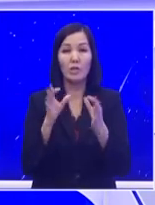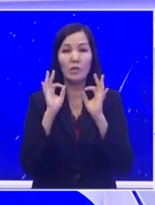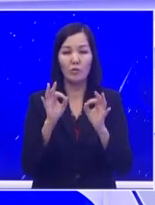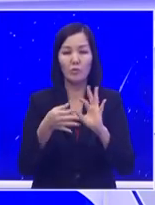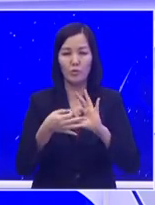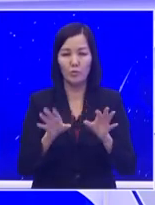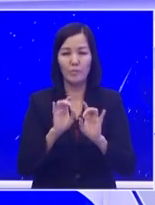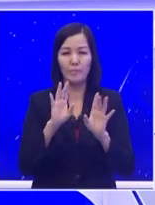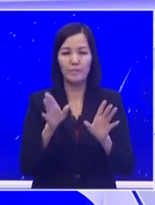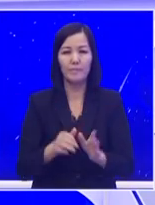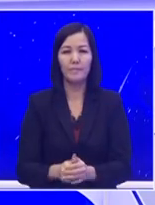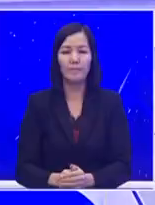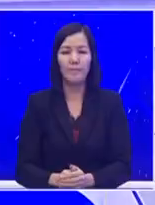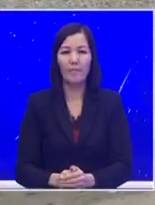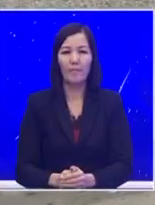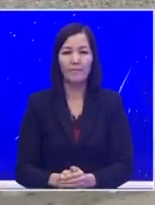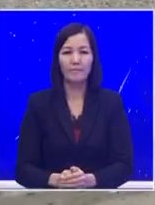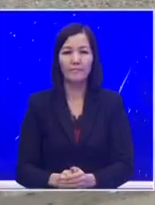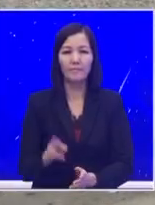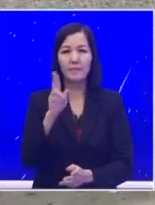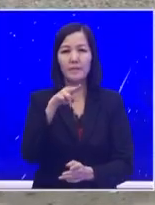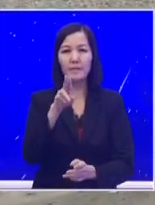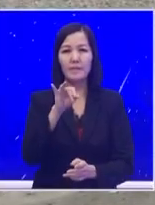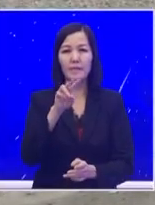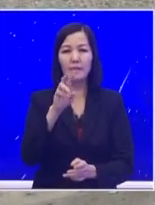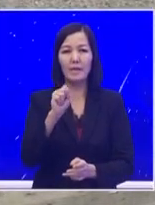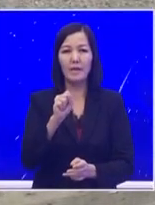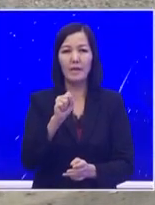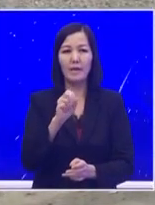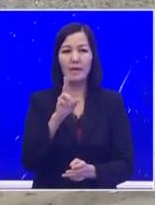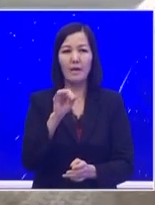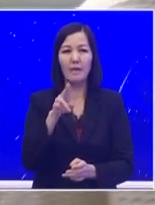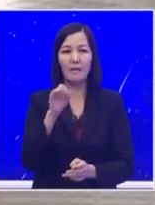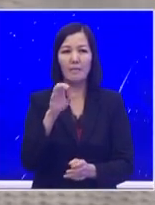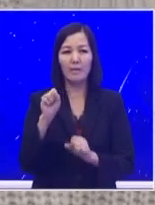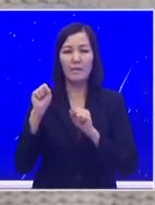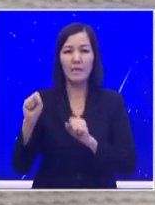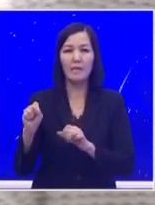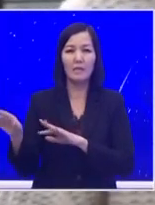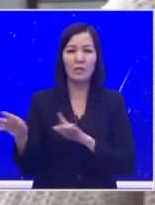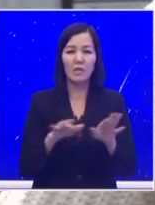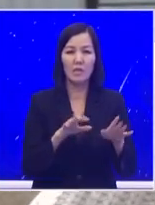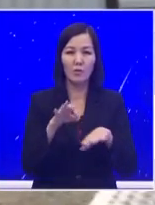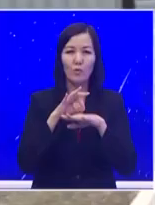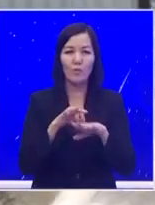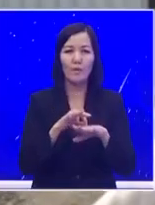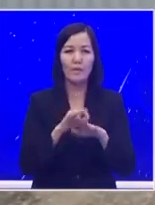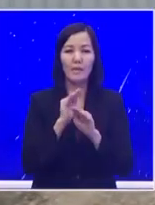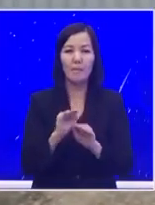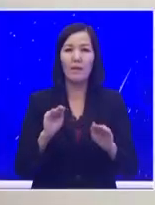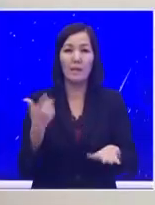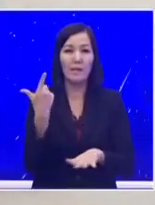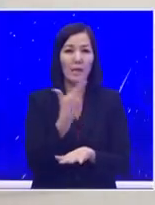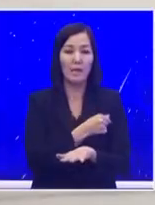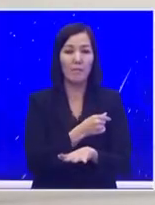дұрыс? Сюжеттен көрейік. Дина Қалдыбек екі баланың анасы. Ол мұндай сақтық шаралар жүріп жатқанда, балаларға екпе